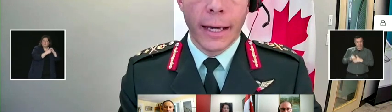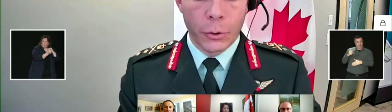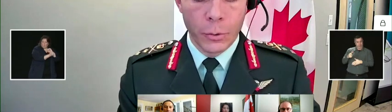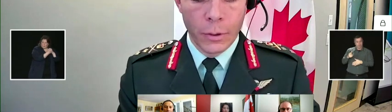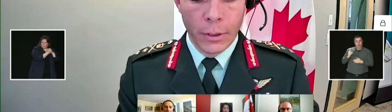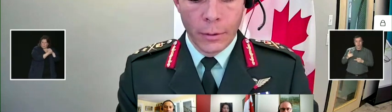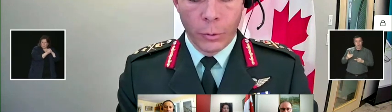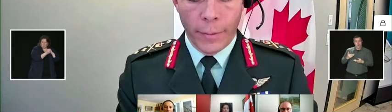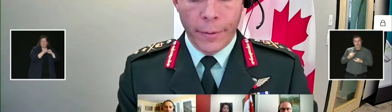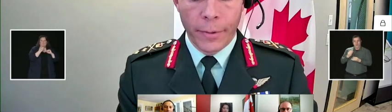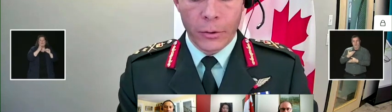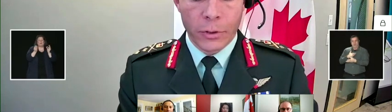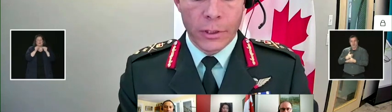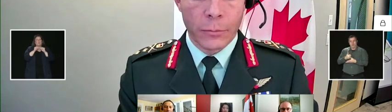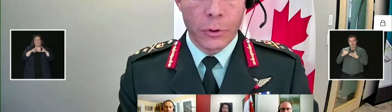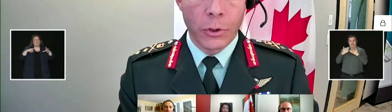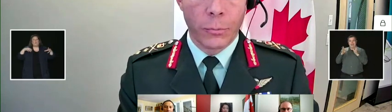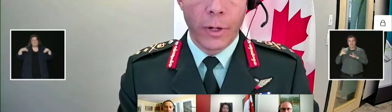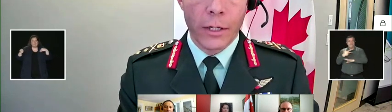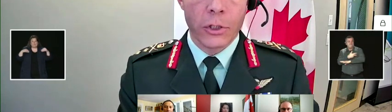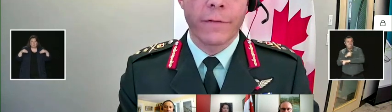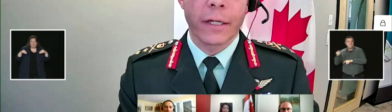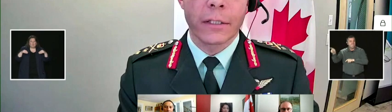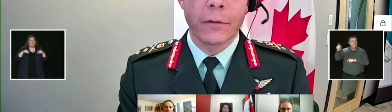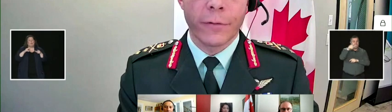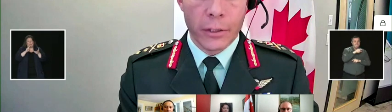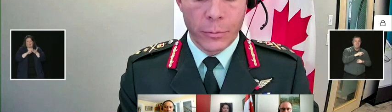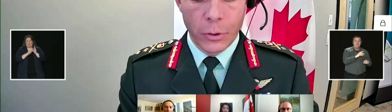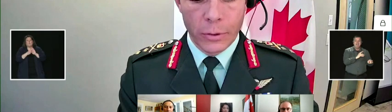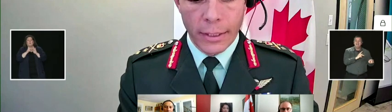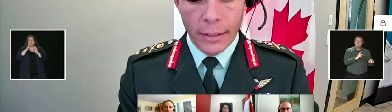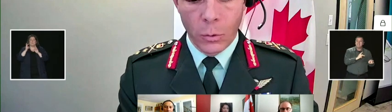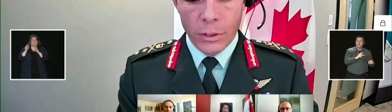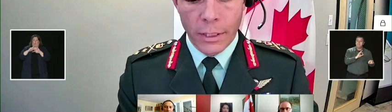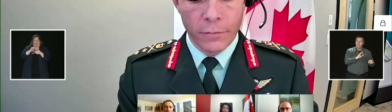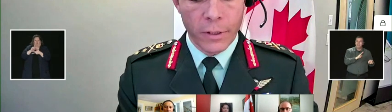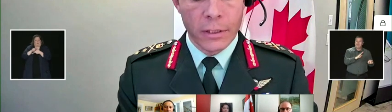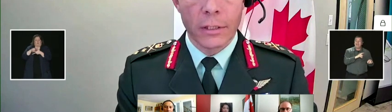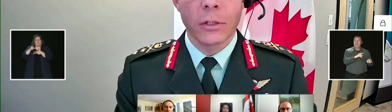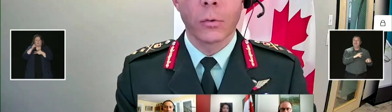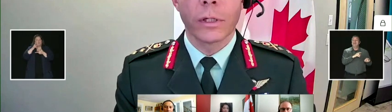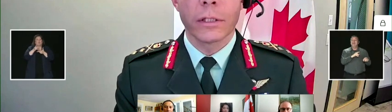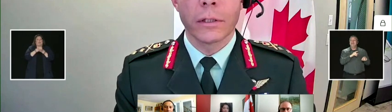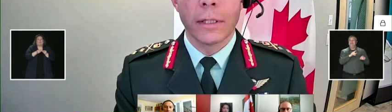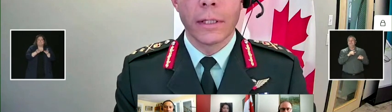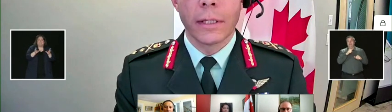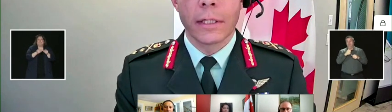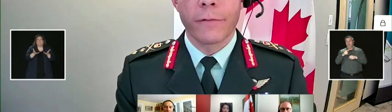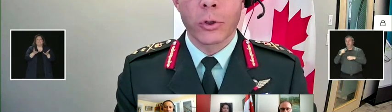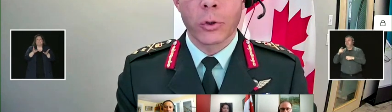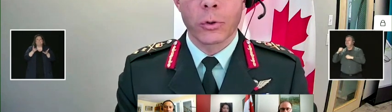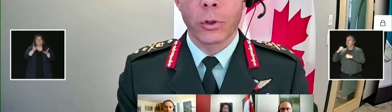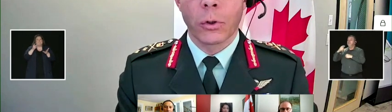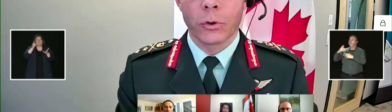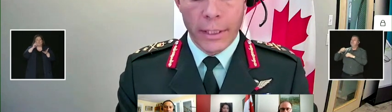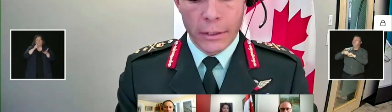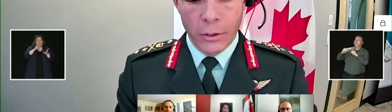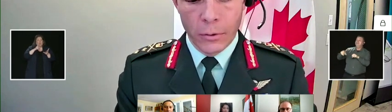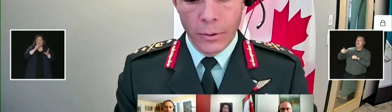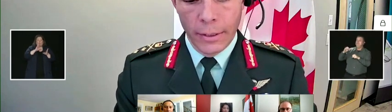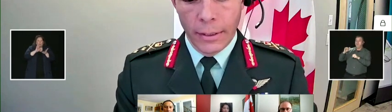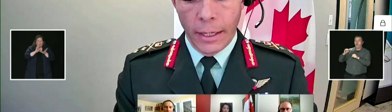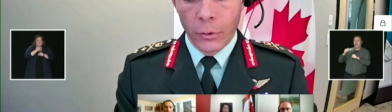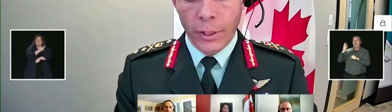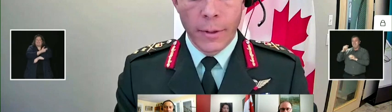flexibilité accrue pourrait permettre une distribution plus large des vaccins de Pfizer-BioNTech au centre de vaccination où les infrastructures de